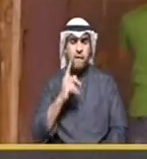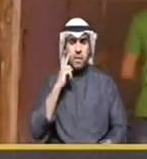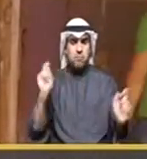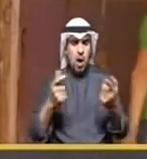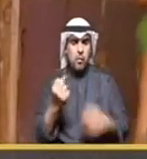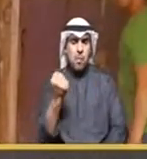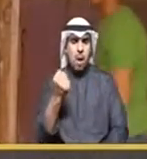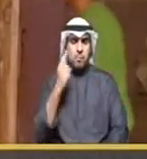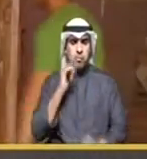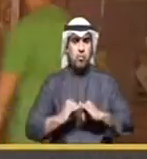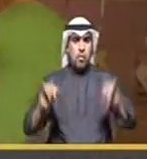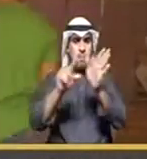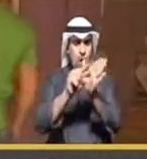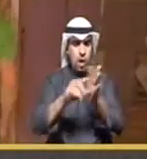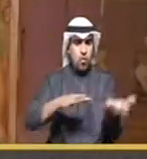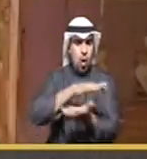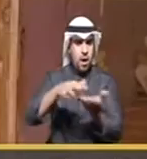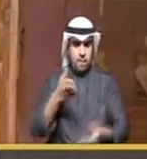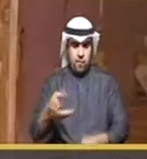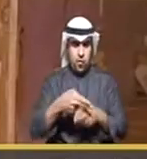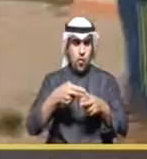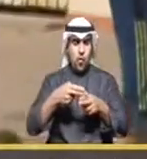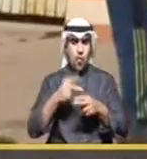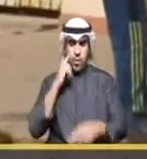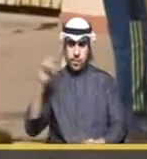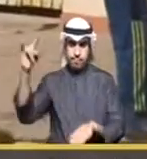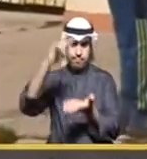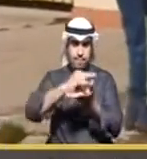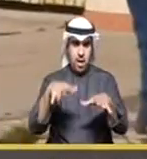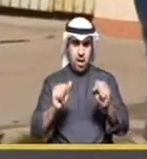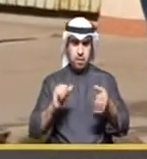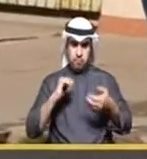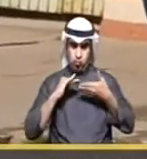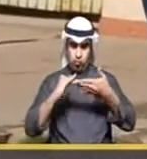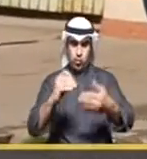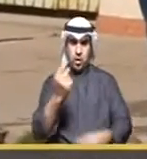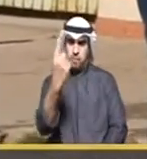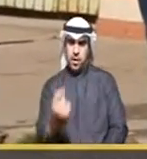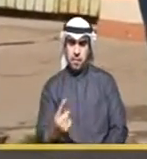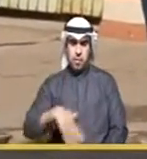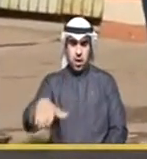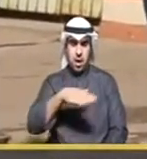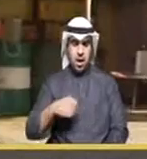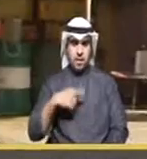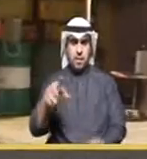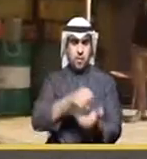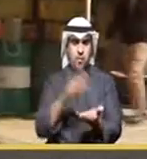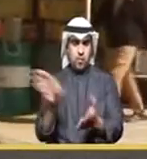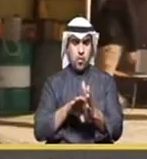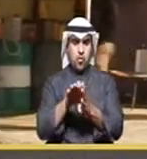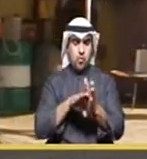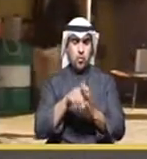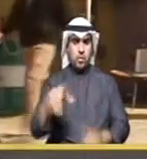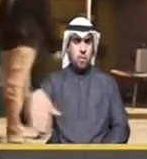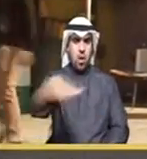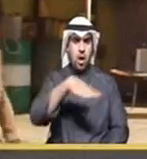من العقبات الموجودة التي واجهت المواطن. ويعاني سكان الأحياء المحررة من مدينة الموصل نقصا